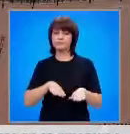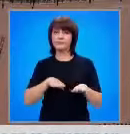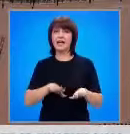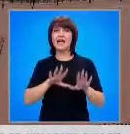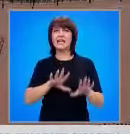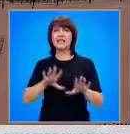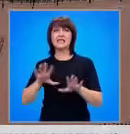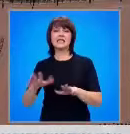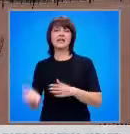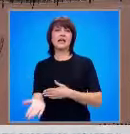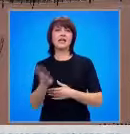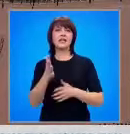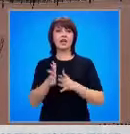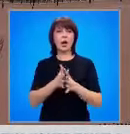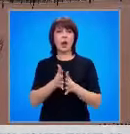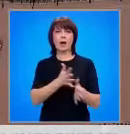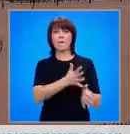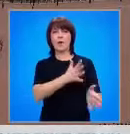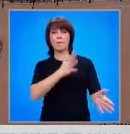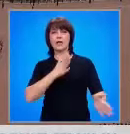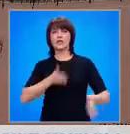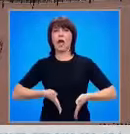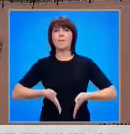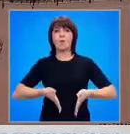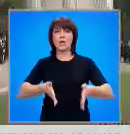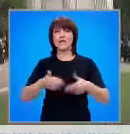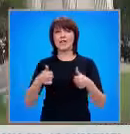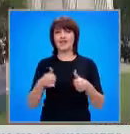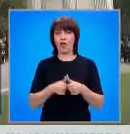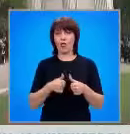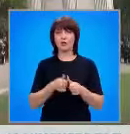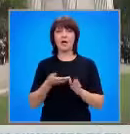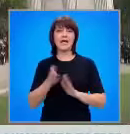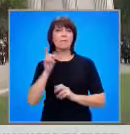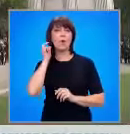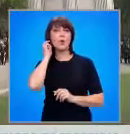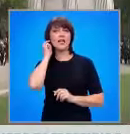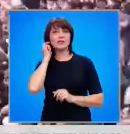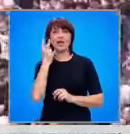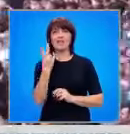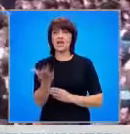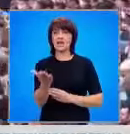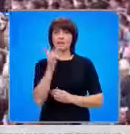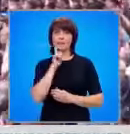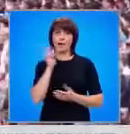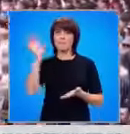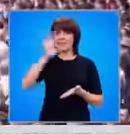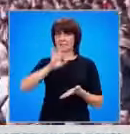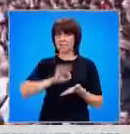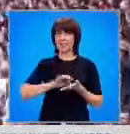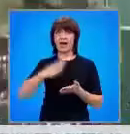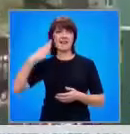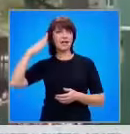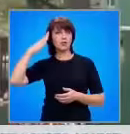хиляди хора се наредиха по пътя им по улиците на Лондон и към Уиндзор. 2000 души присъстваха на траурната служба